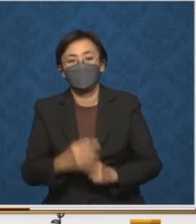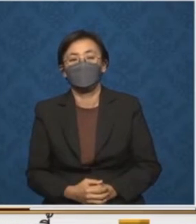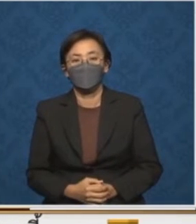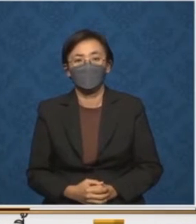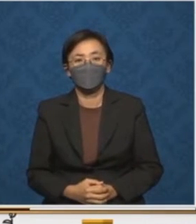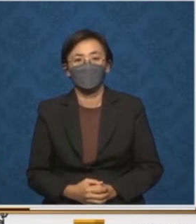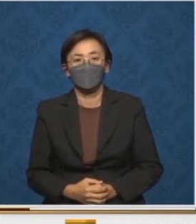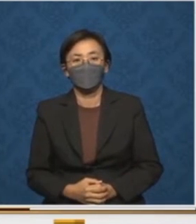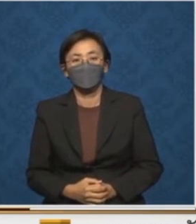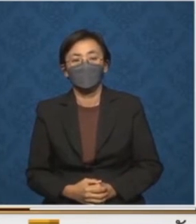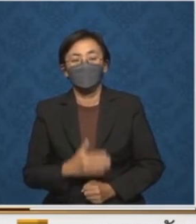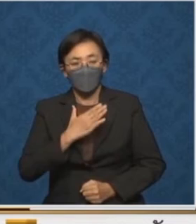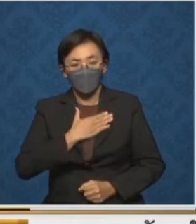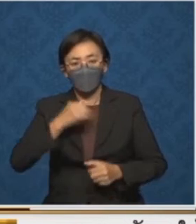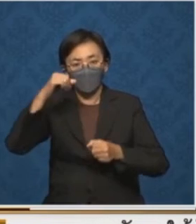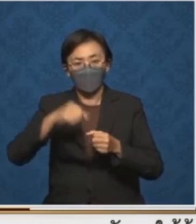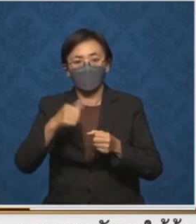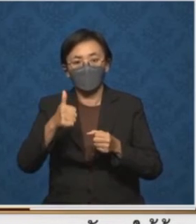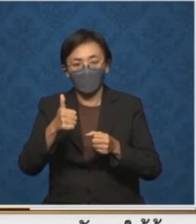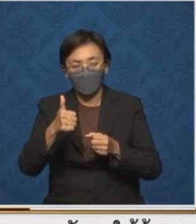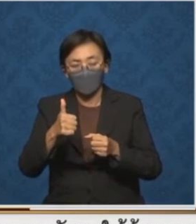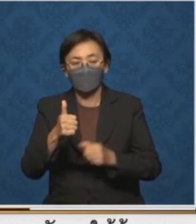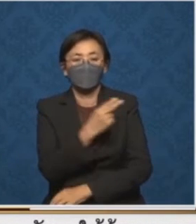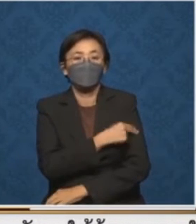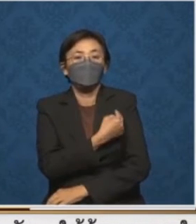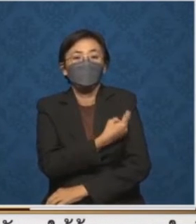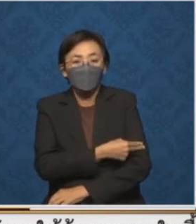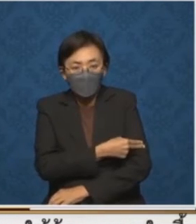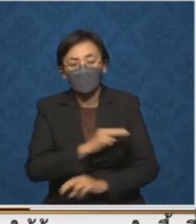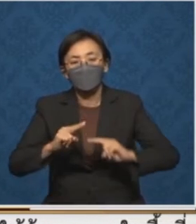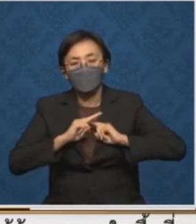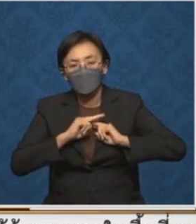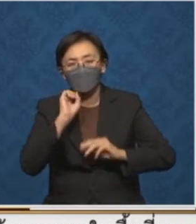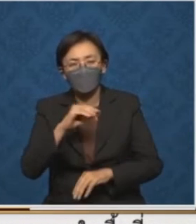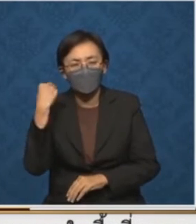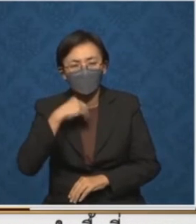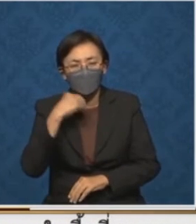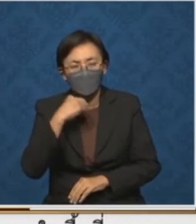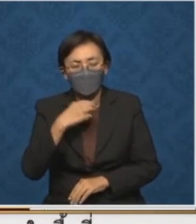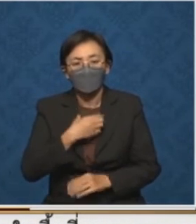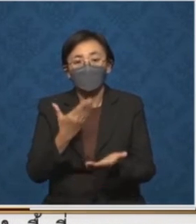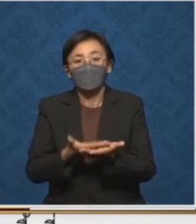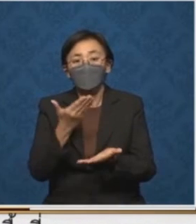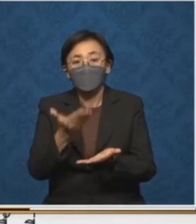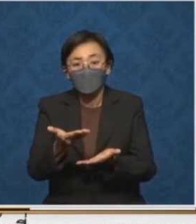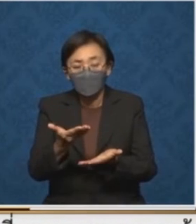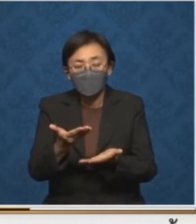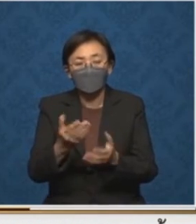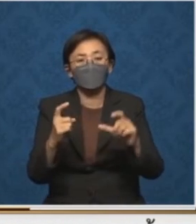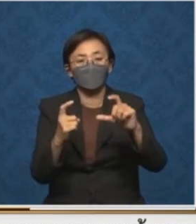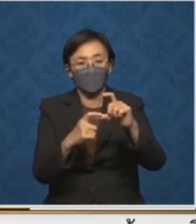วัคซีนที่ผลิเป็นกระแหลักของจีคือSinofarm กับSinovacทำไมถไม่ติดต่อSinofarm ฮะ